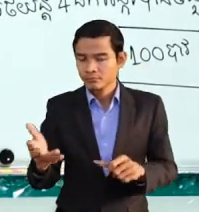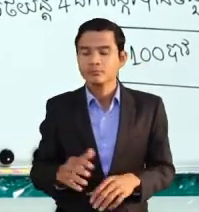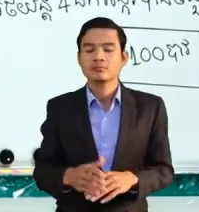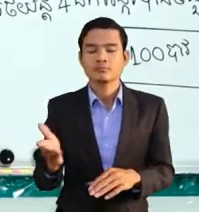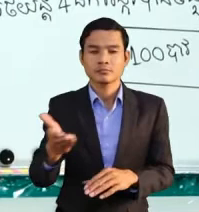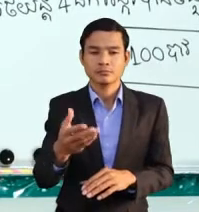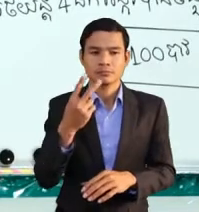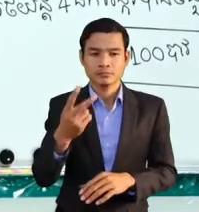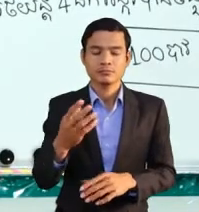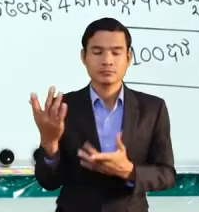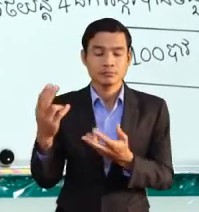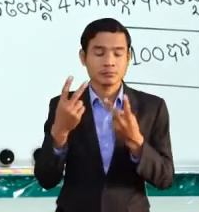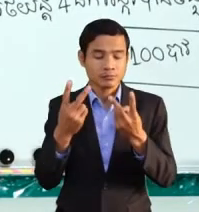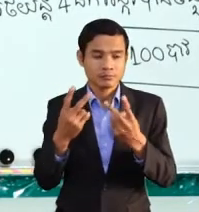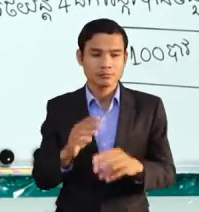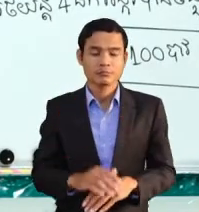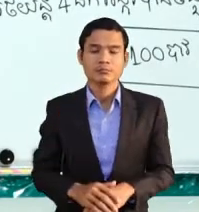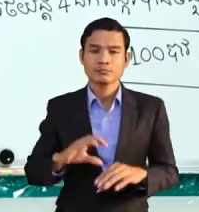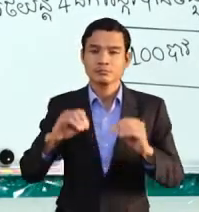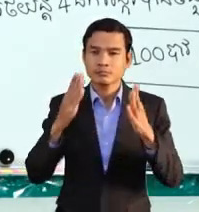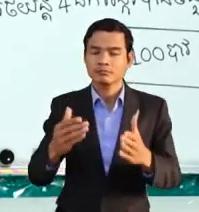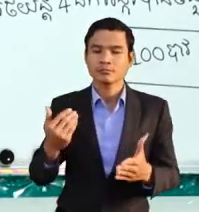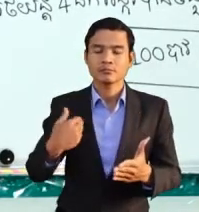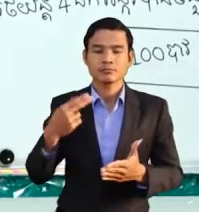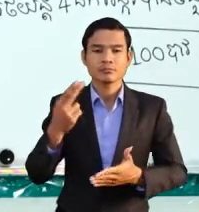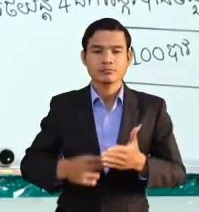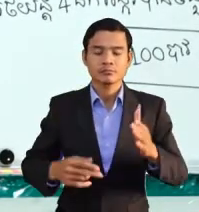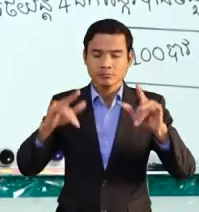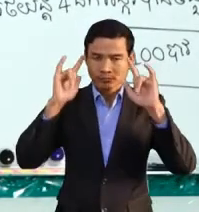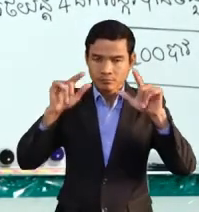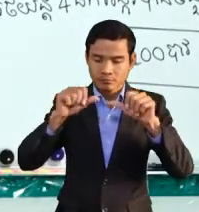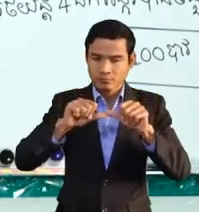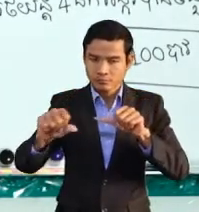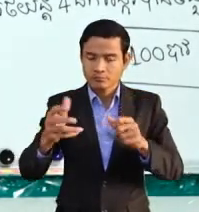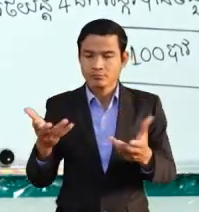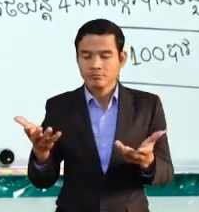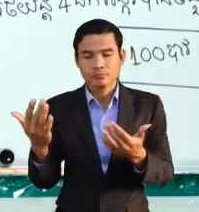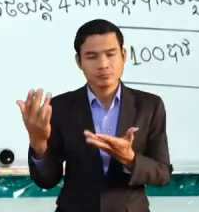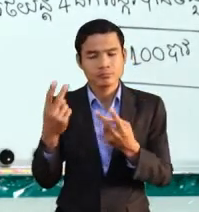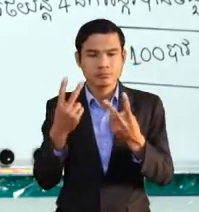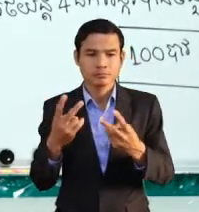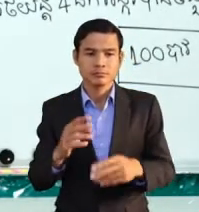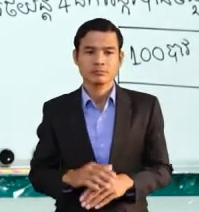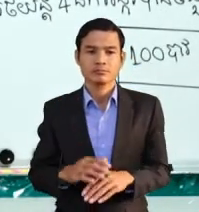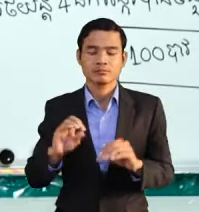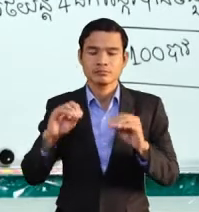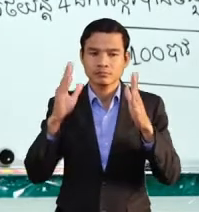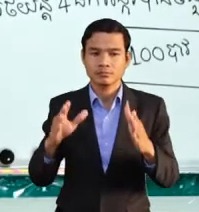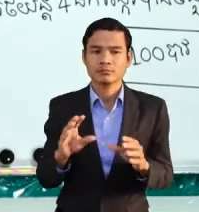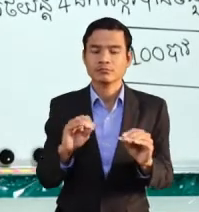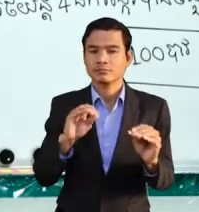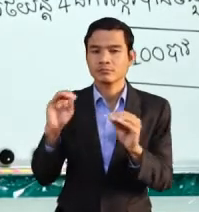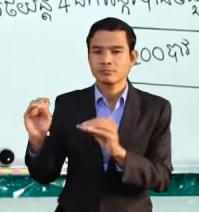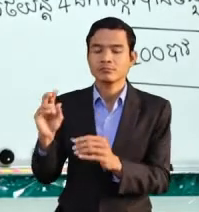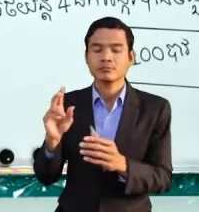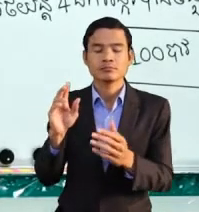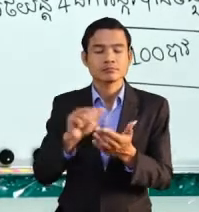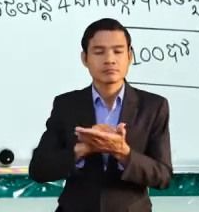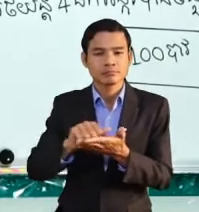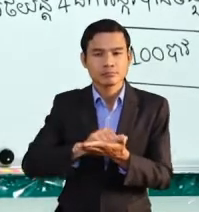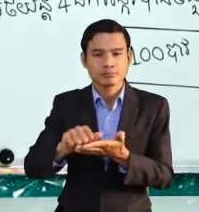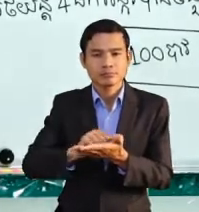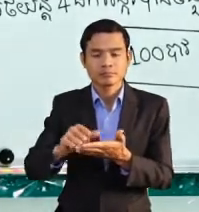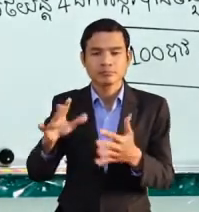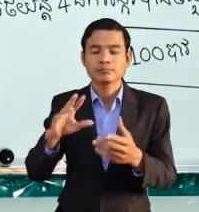còn á. Chà thả tá nè khu miền ấy dọc bằng hàng con tiệt ạ. Chà chắc nè khu xong xâm lụp á nè con á. Con